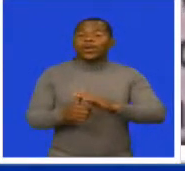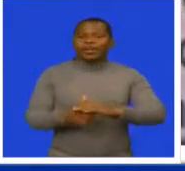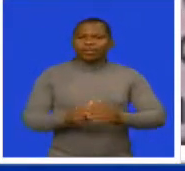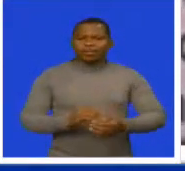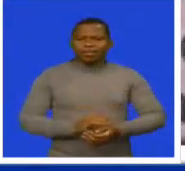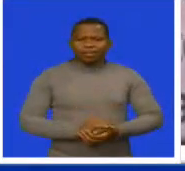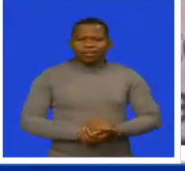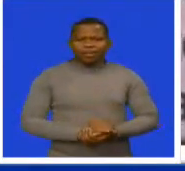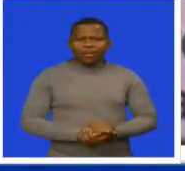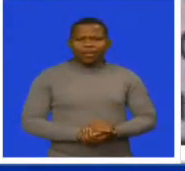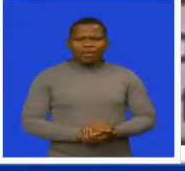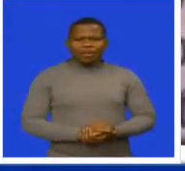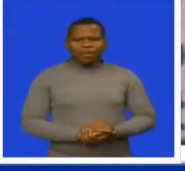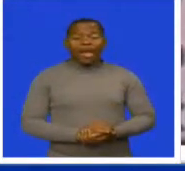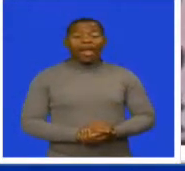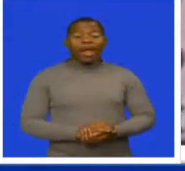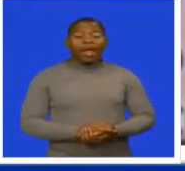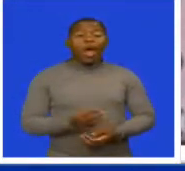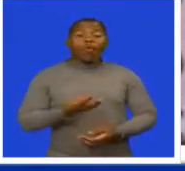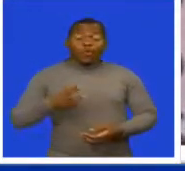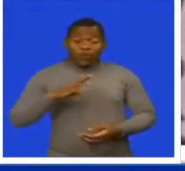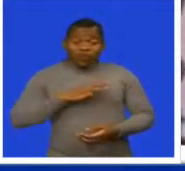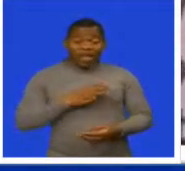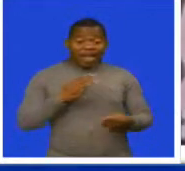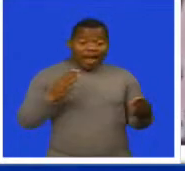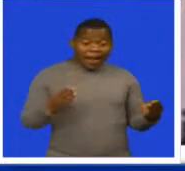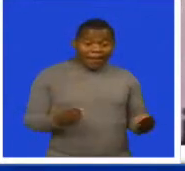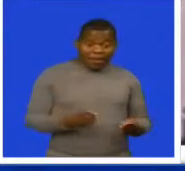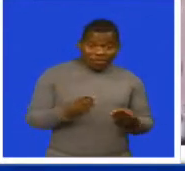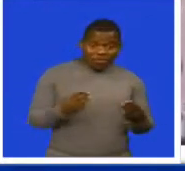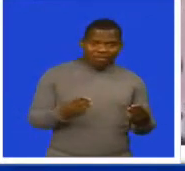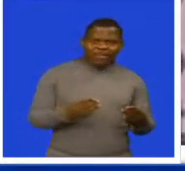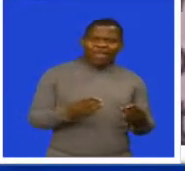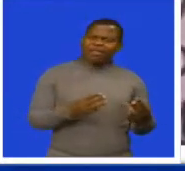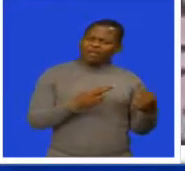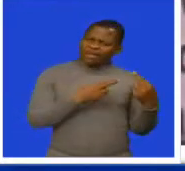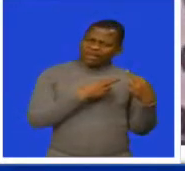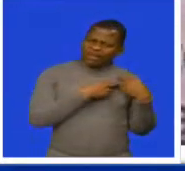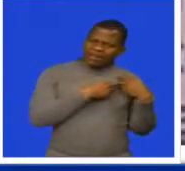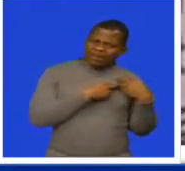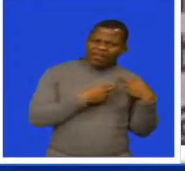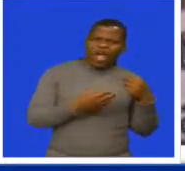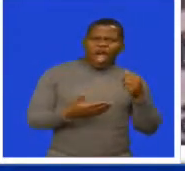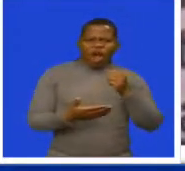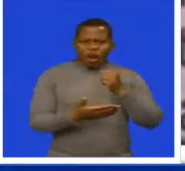wonke asibe ingcenye yakhe uhulumende ekutheni sikhumbulele lapha.